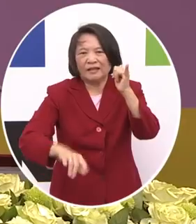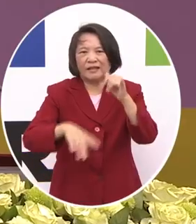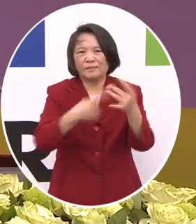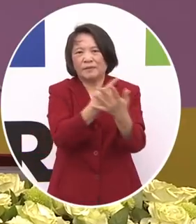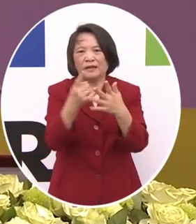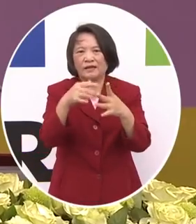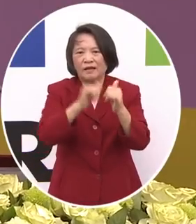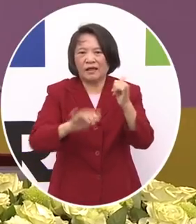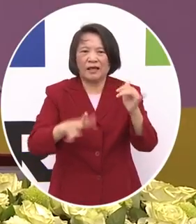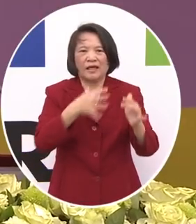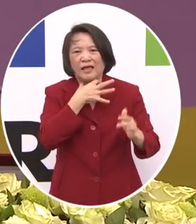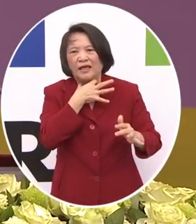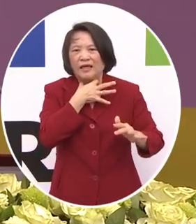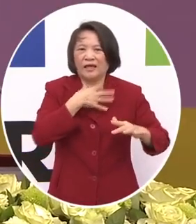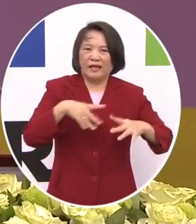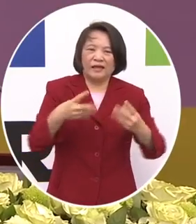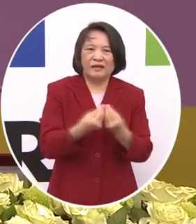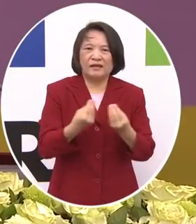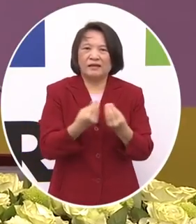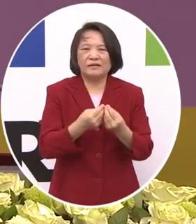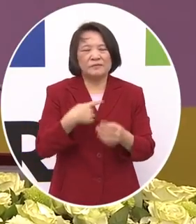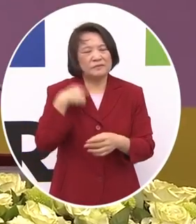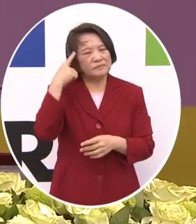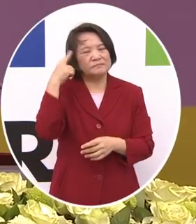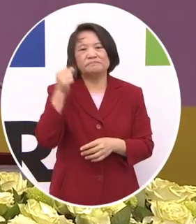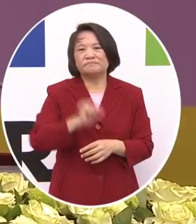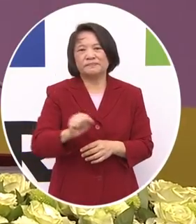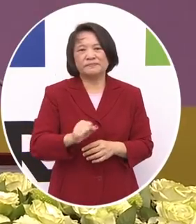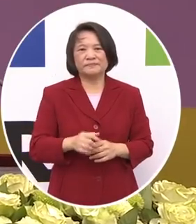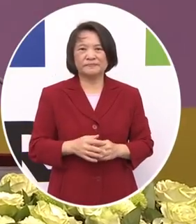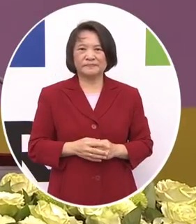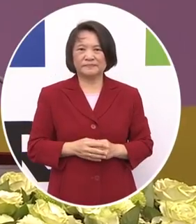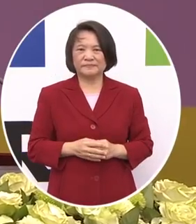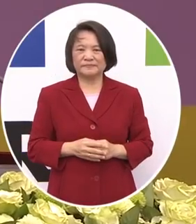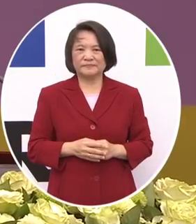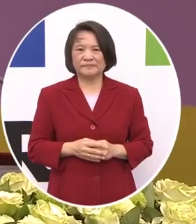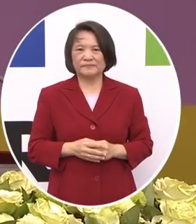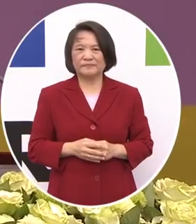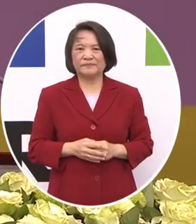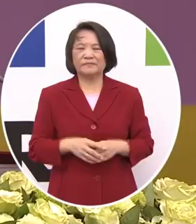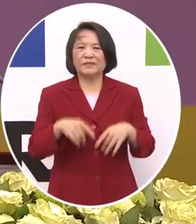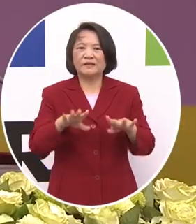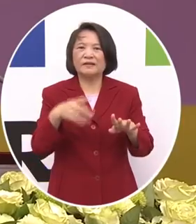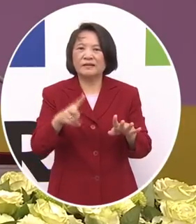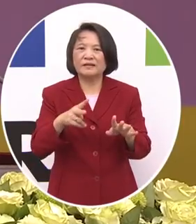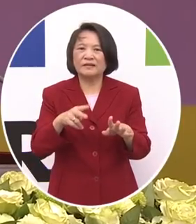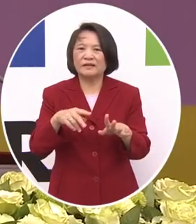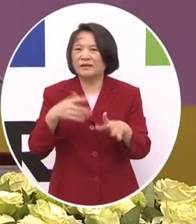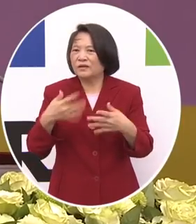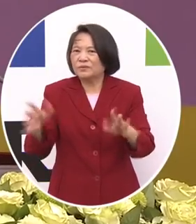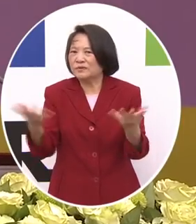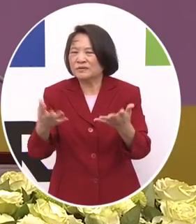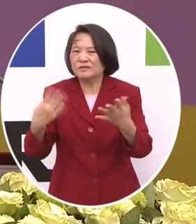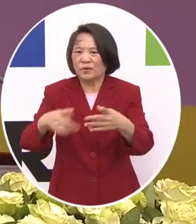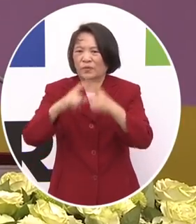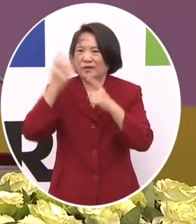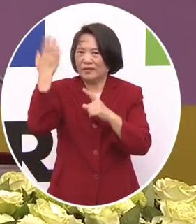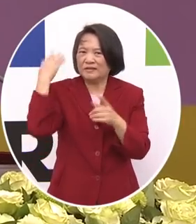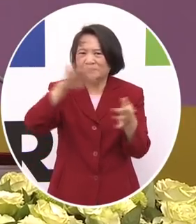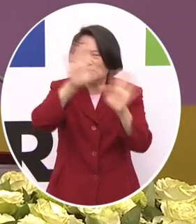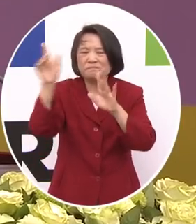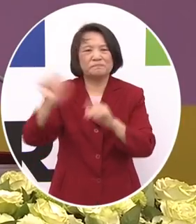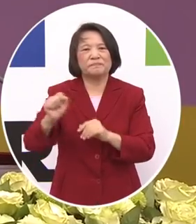入财务危机的悬崖边缘。非核家园也不能走回头路，这不只是